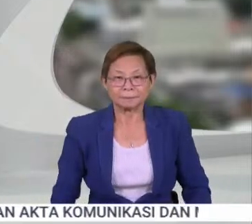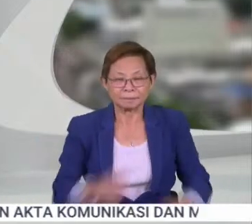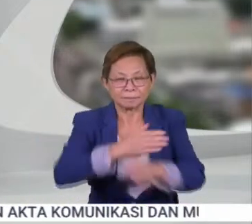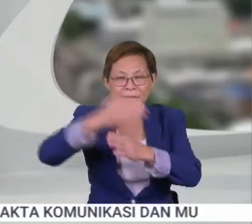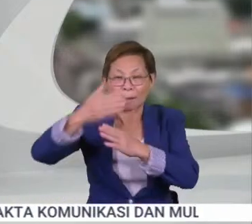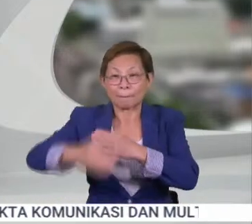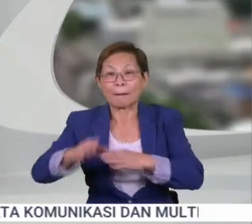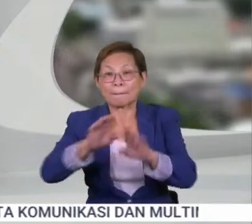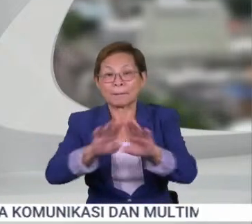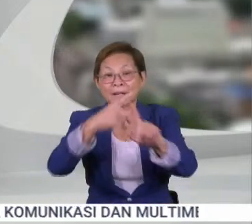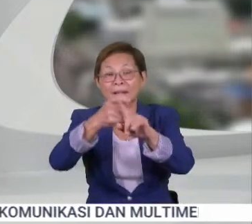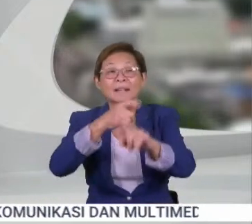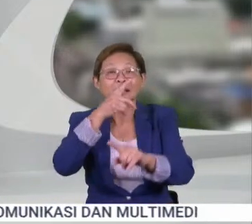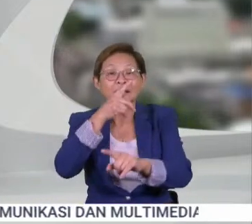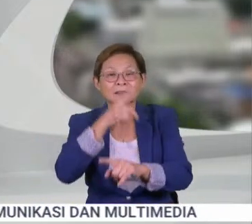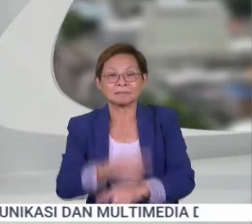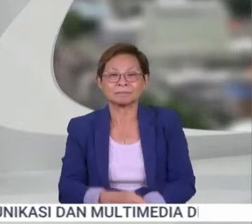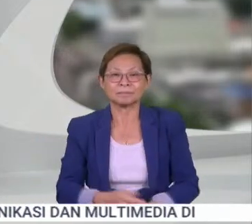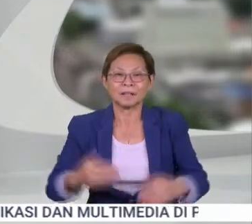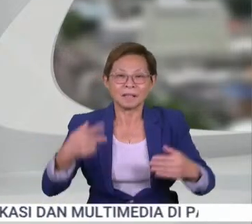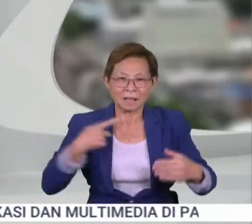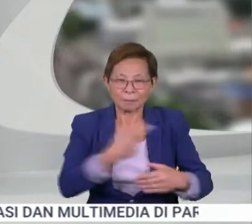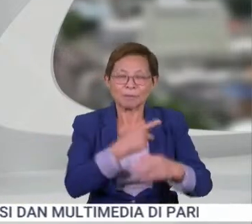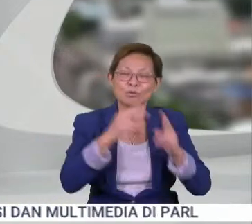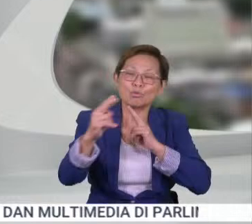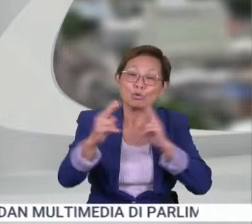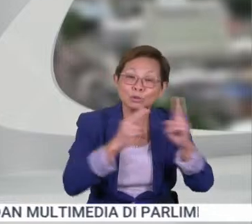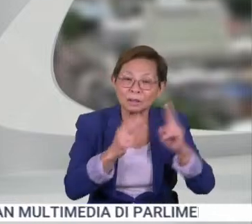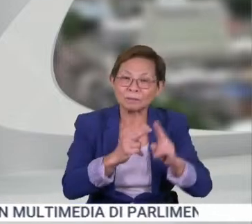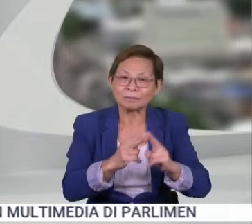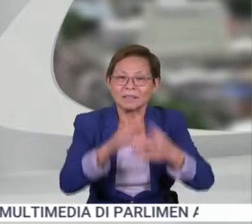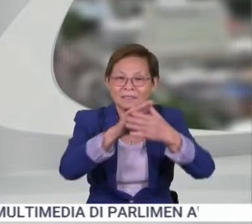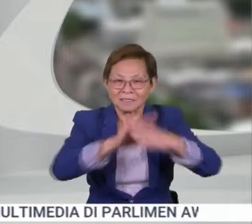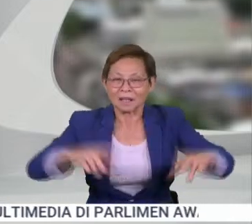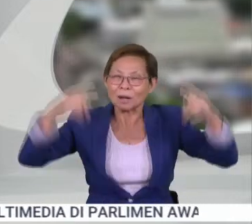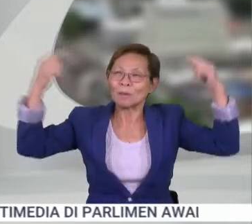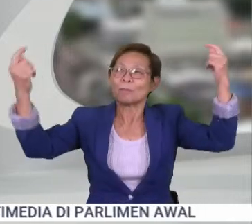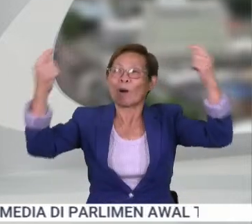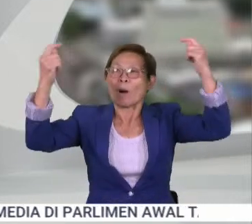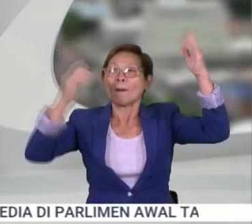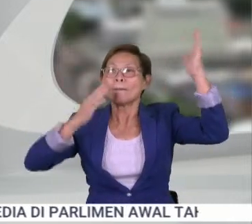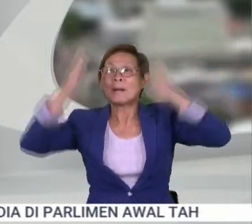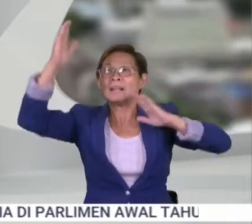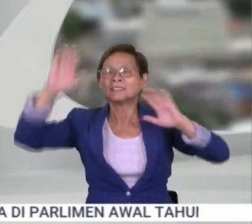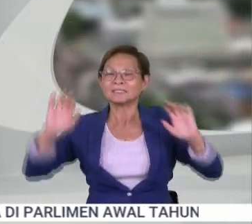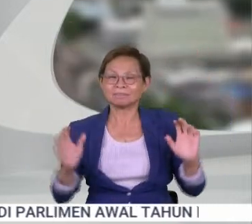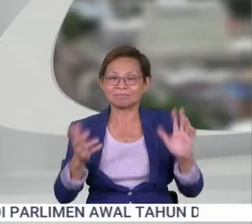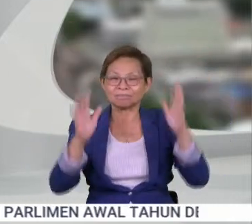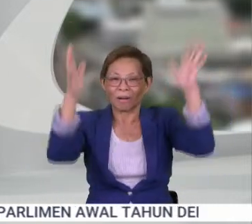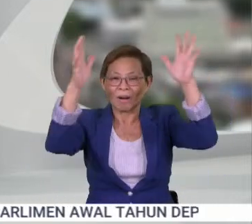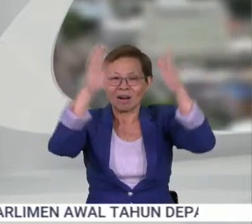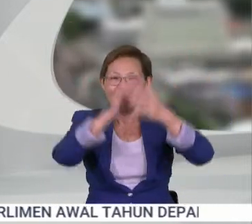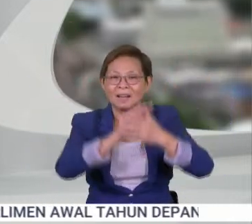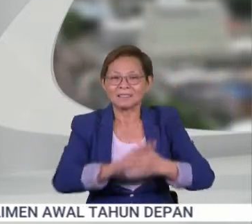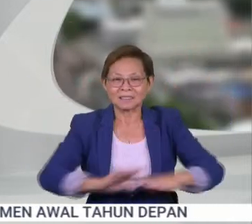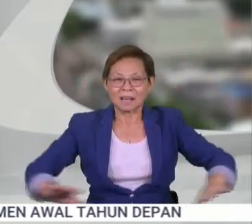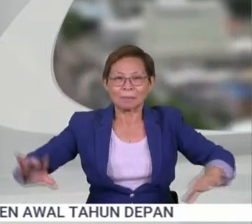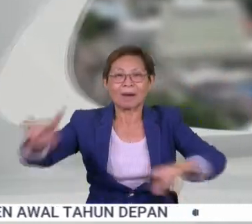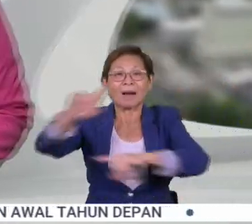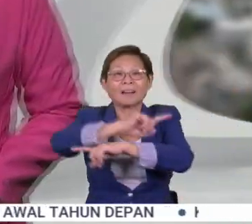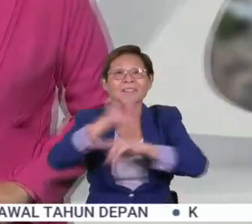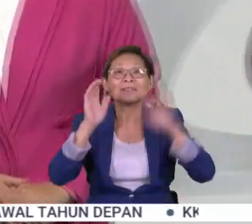Sekian paparan dari Kedah. Tidak terlambat, kami mengucapkan selamat menyambut Hari Malaysia. Selamat Hari